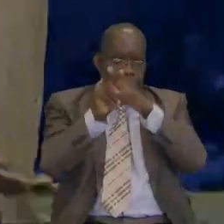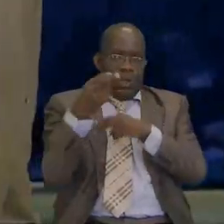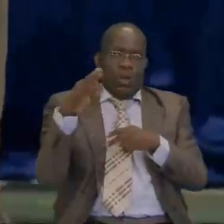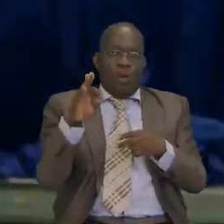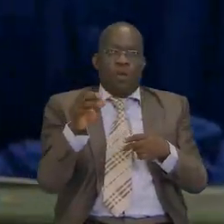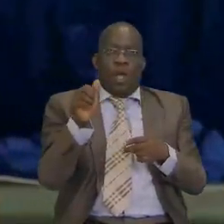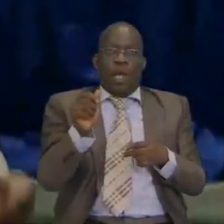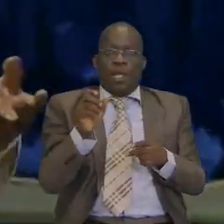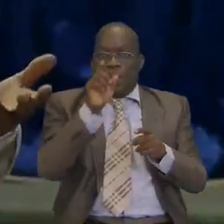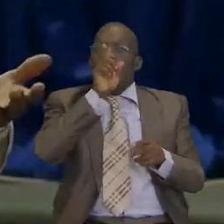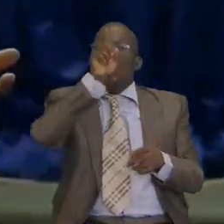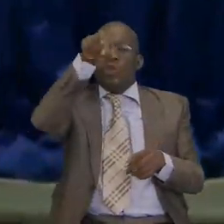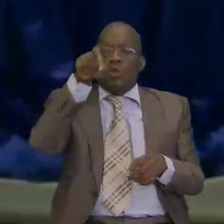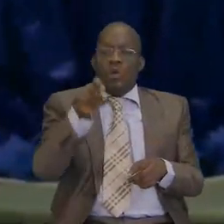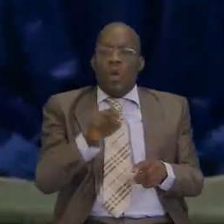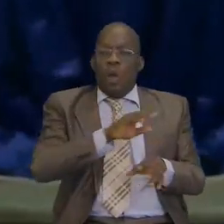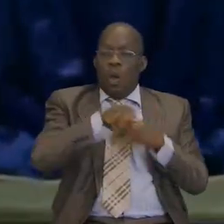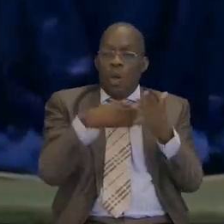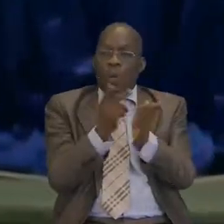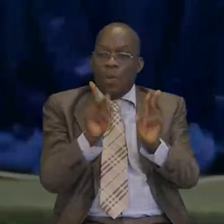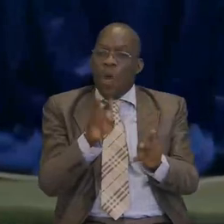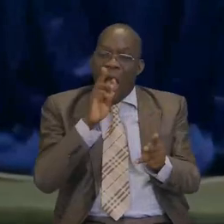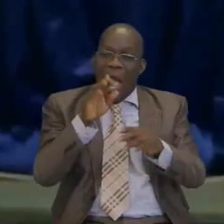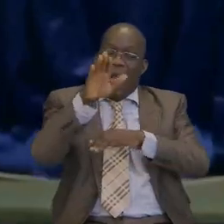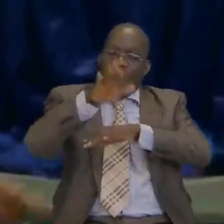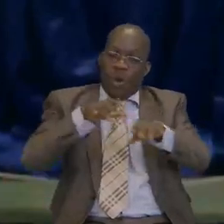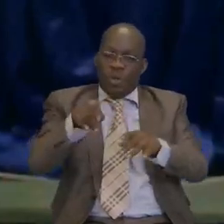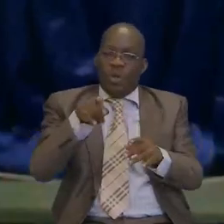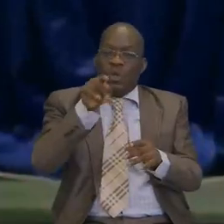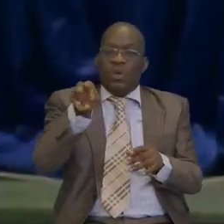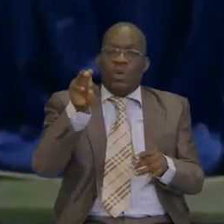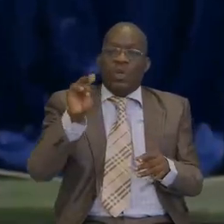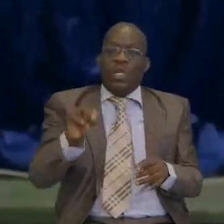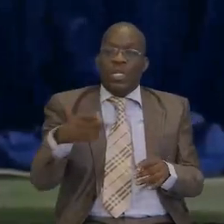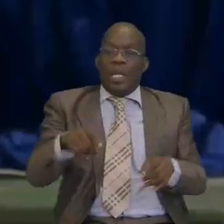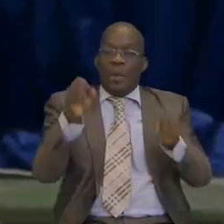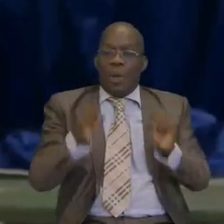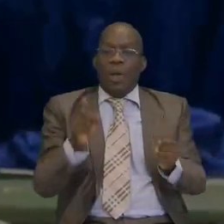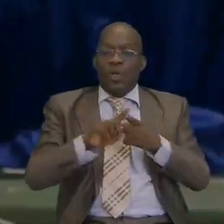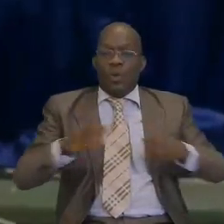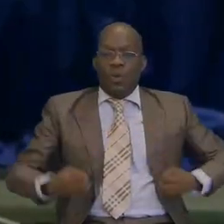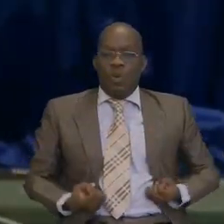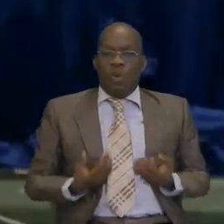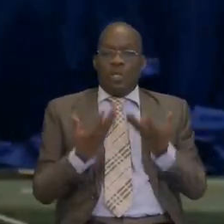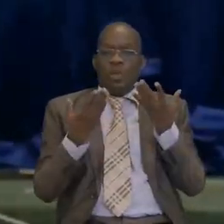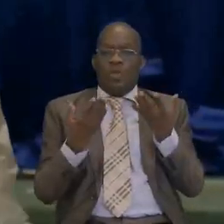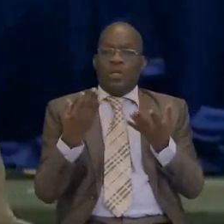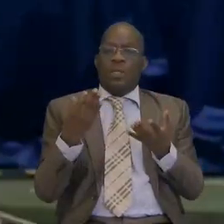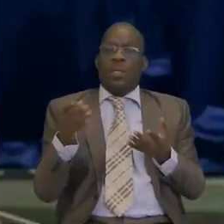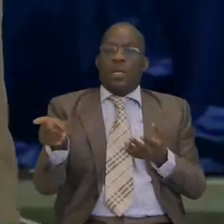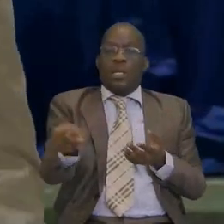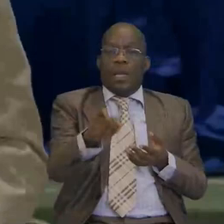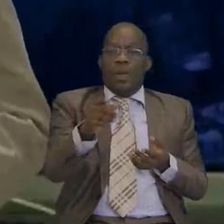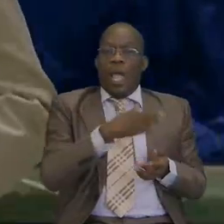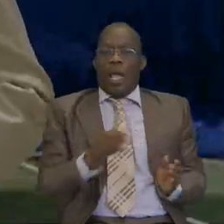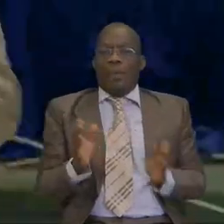sont par terre, tu as besoin de la puissance d'aller les visiter, les inspirer, les faire voler et ils seront